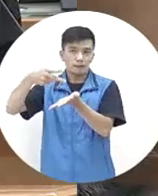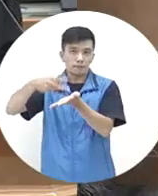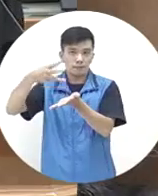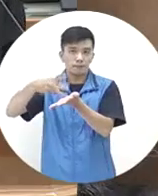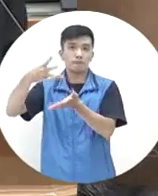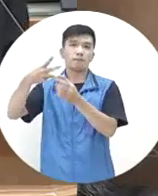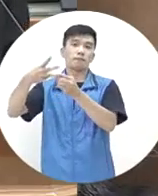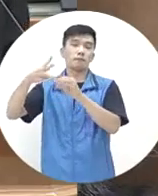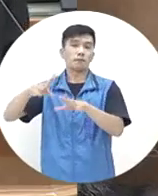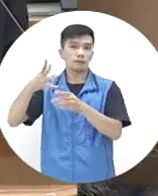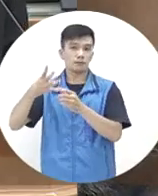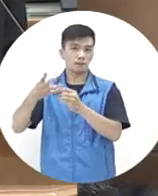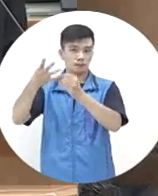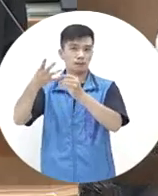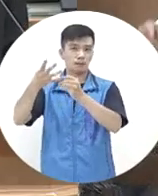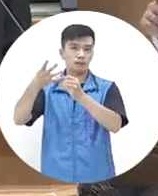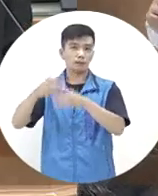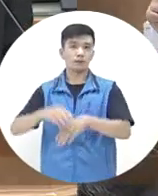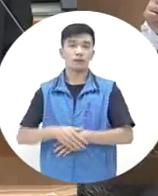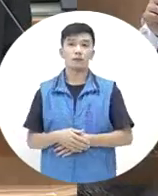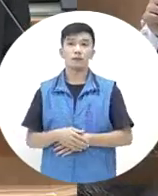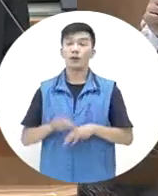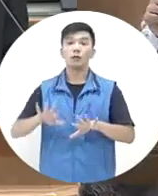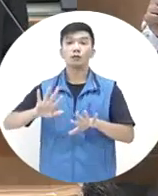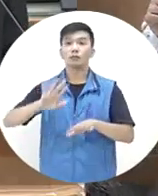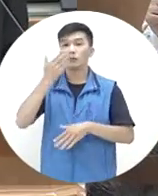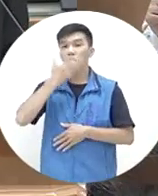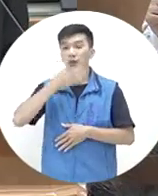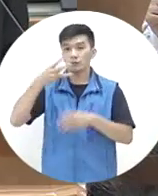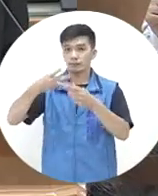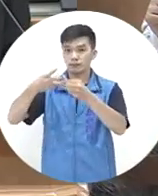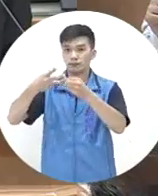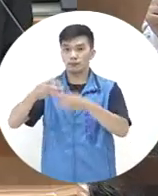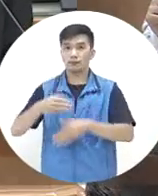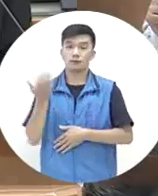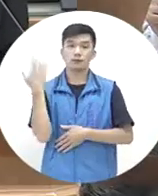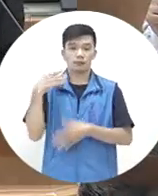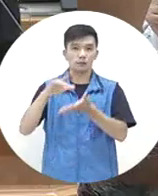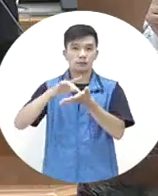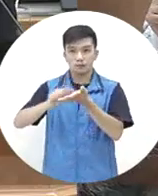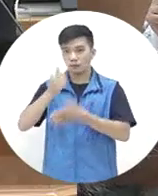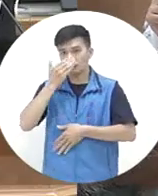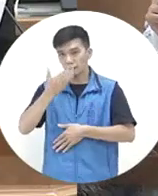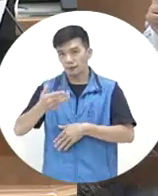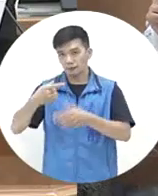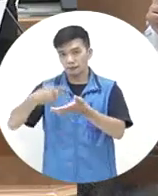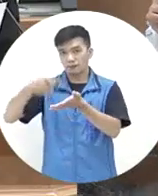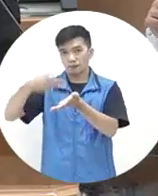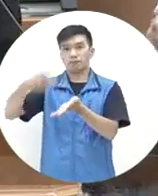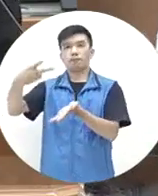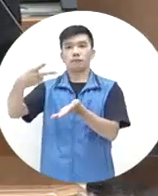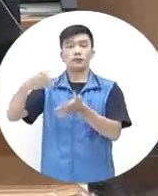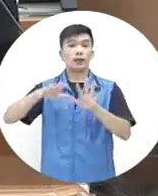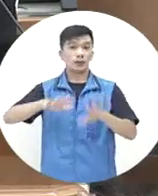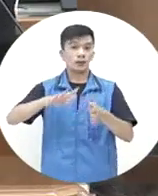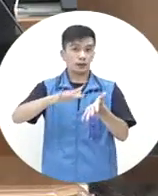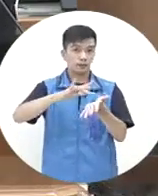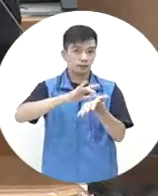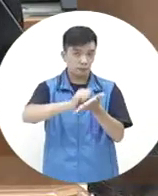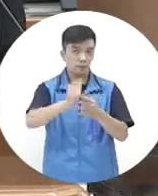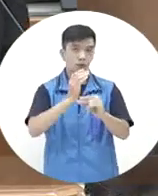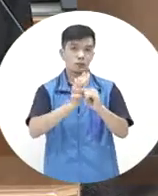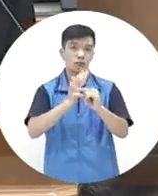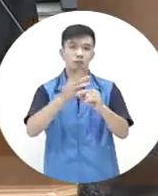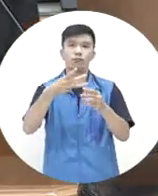现在第四次了。 第三次， 第三次啊，那个增加了 两次流标了，两次流标准备交了第三次了。 第三